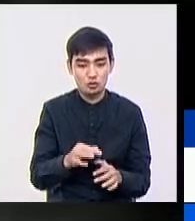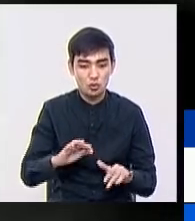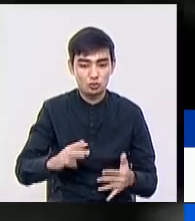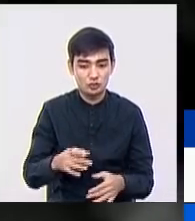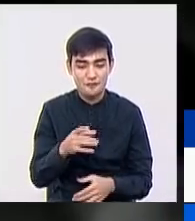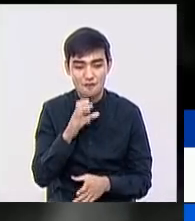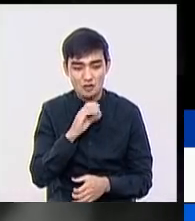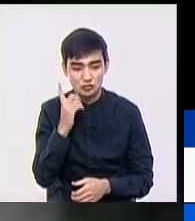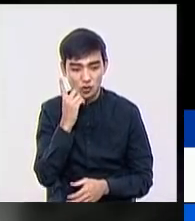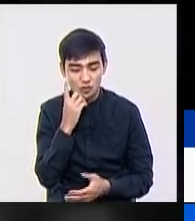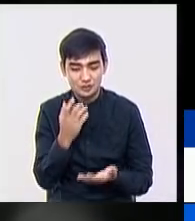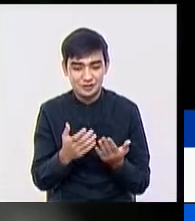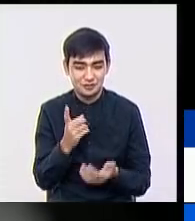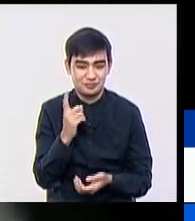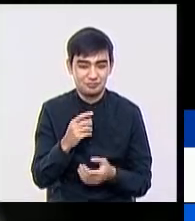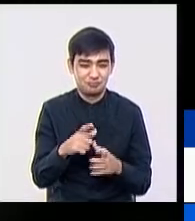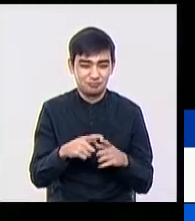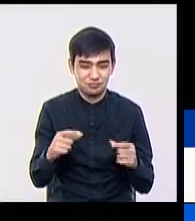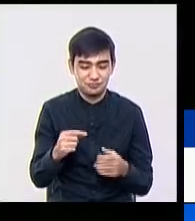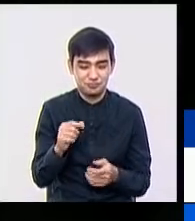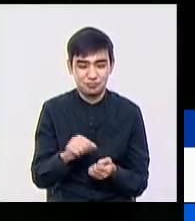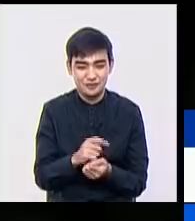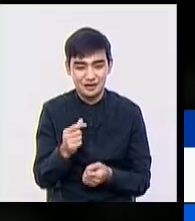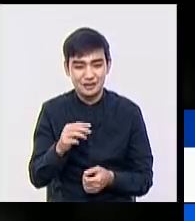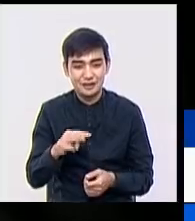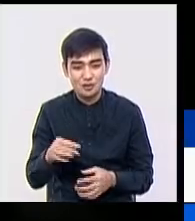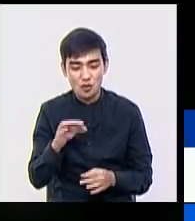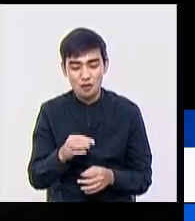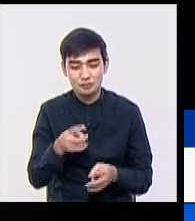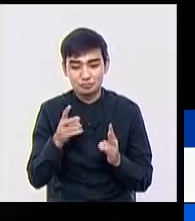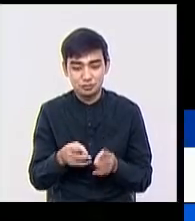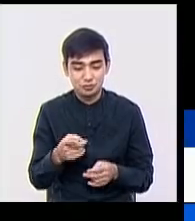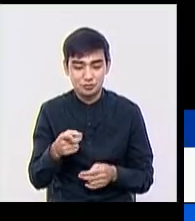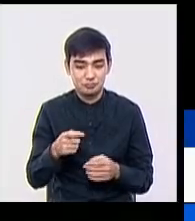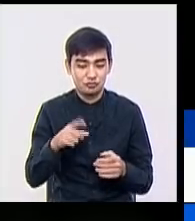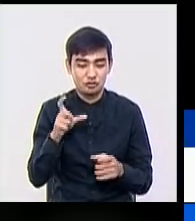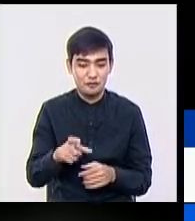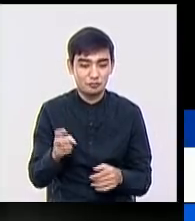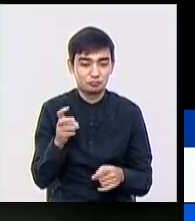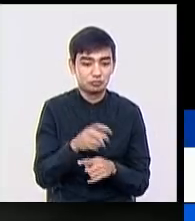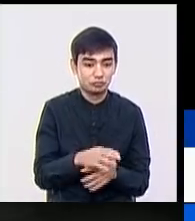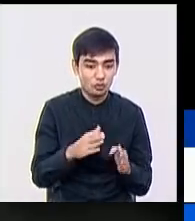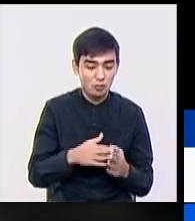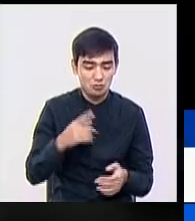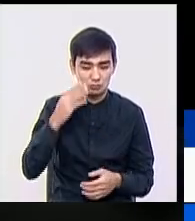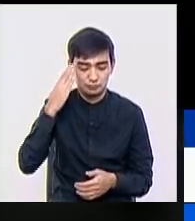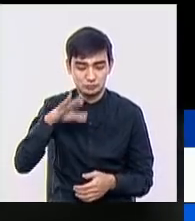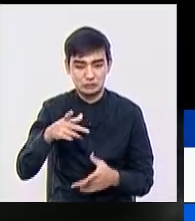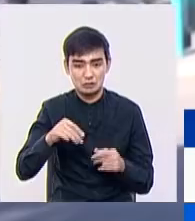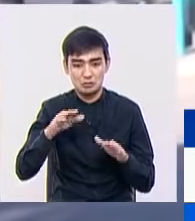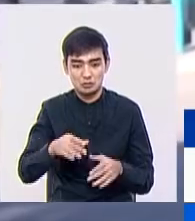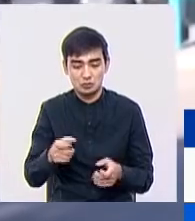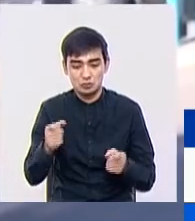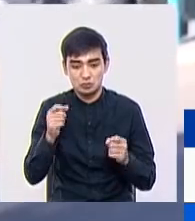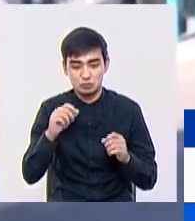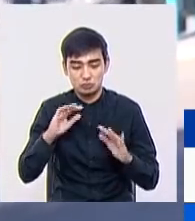те крадут мобильные, реже кошельки. Пострадавшие часто обнаруживают пропажу только дома спустя несколько часов и не помнят, где это